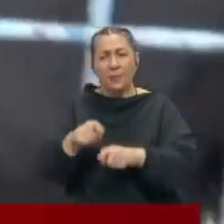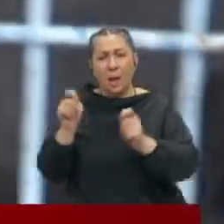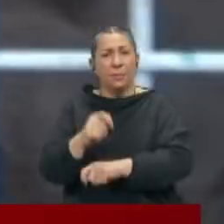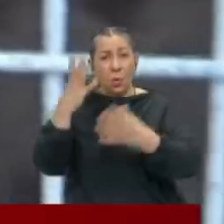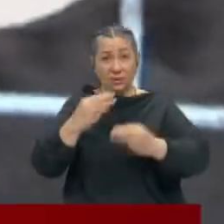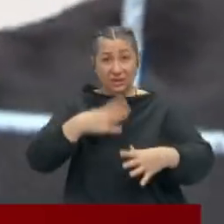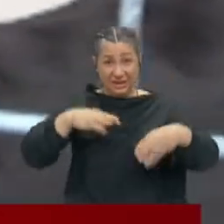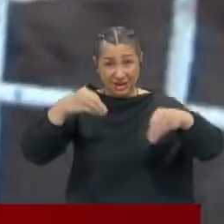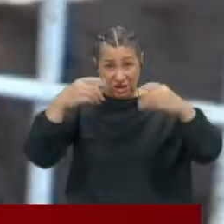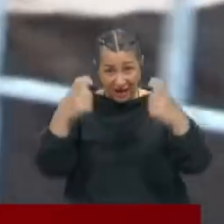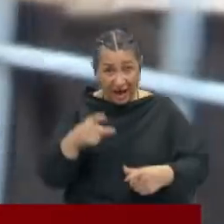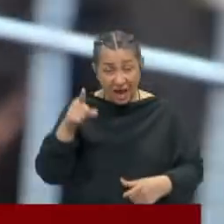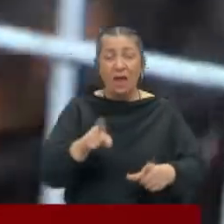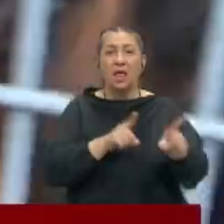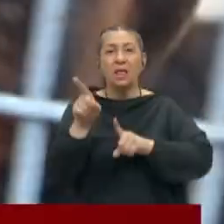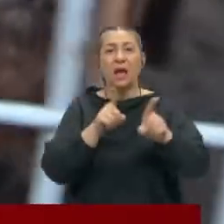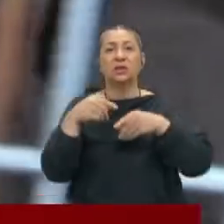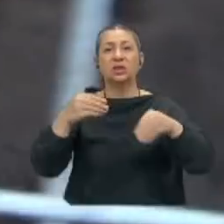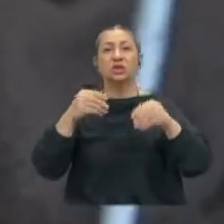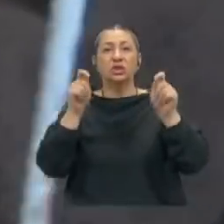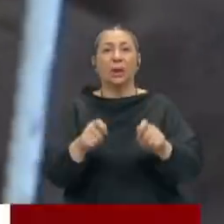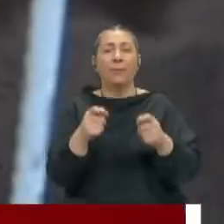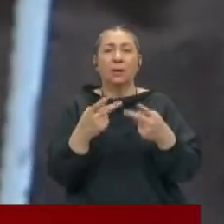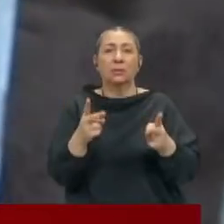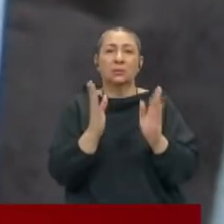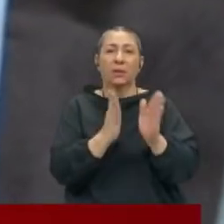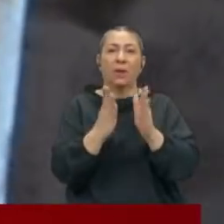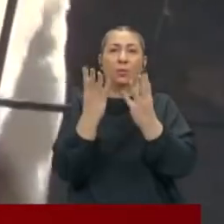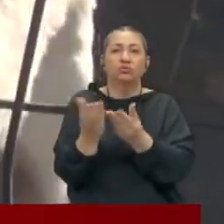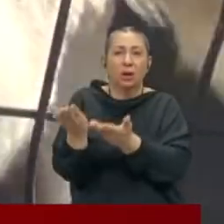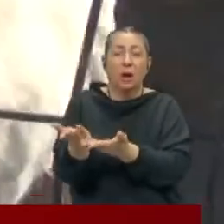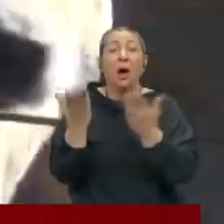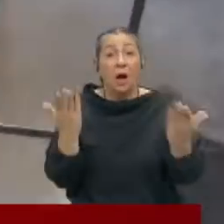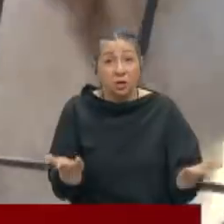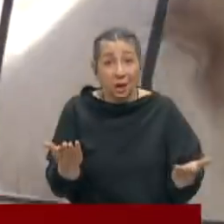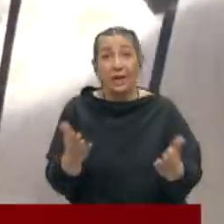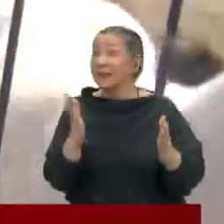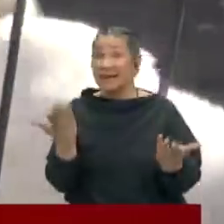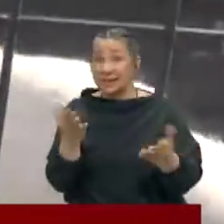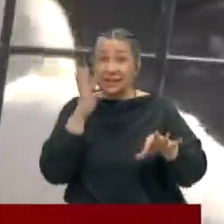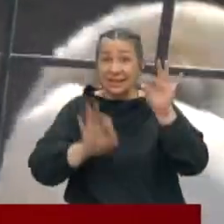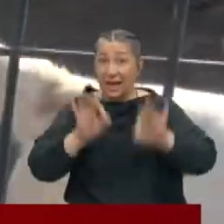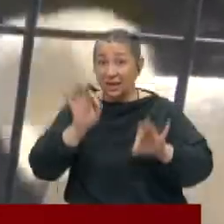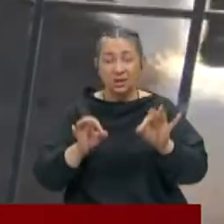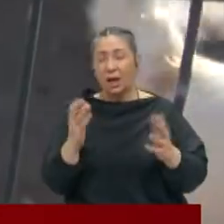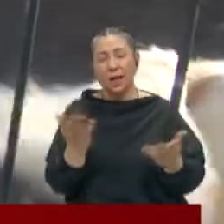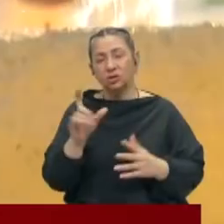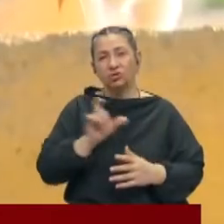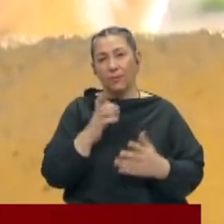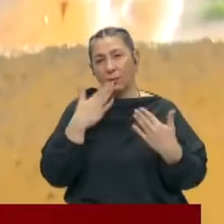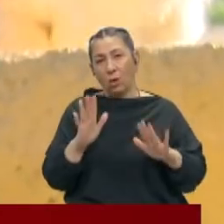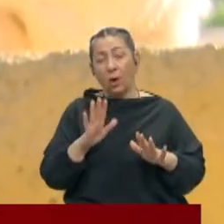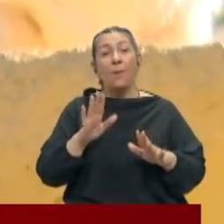üretim ve satış yerleri internet üzerinden satış yapmaya devam edebilecek. Ancak nasıl denetlenecek henüz yanıtı